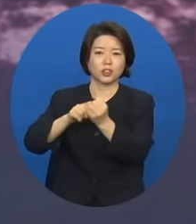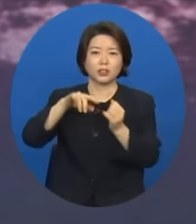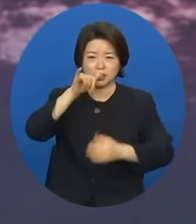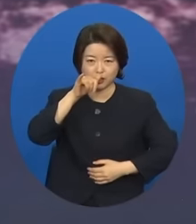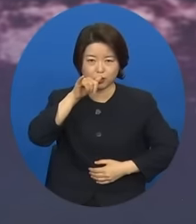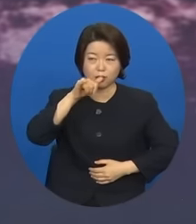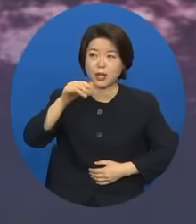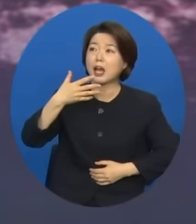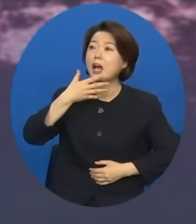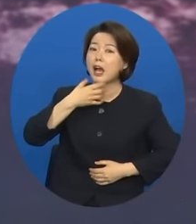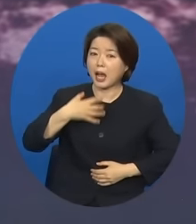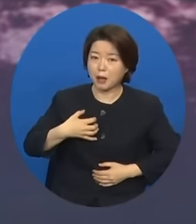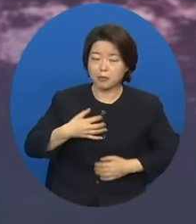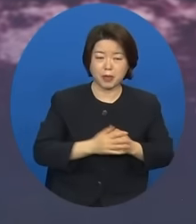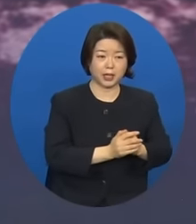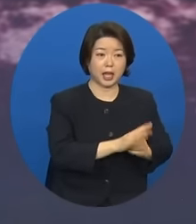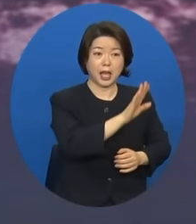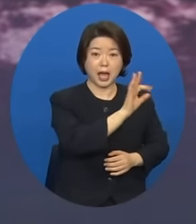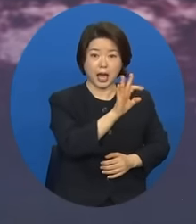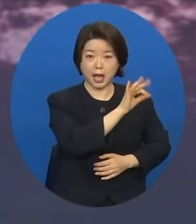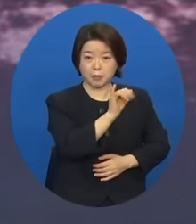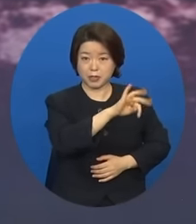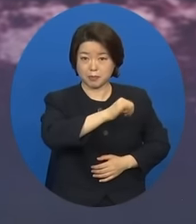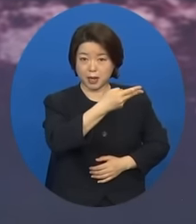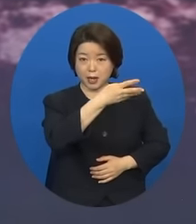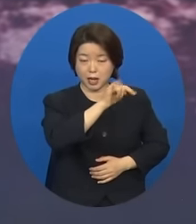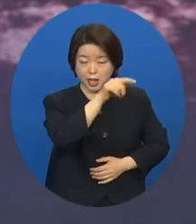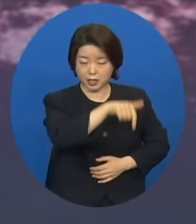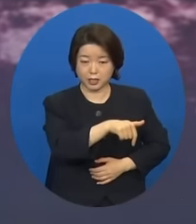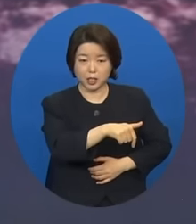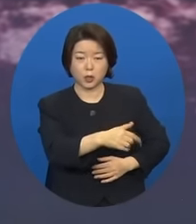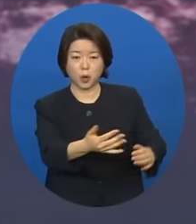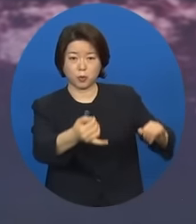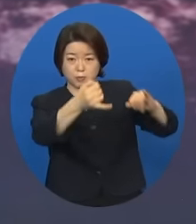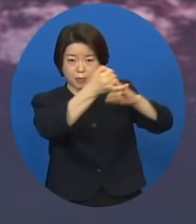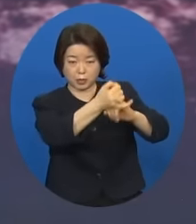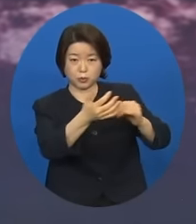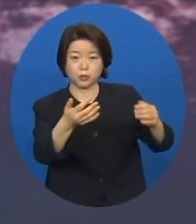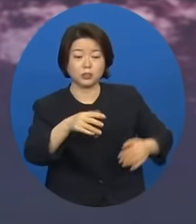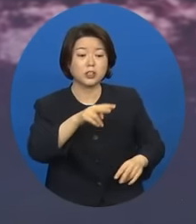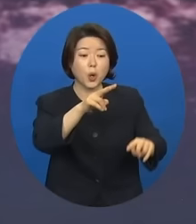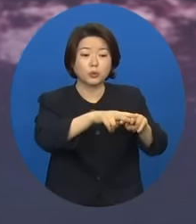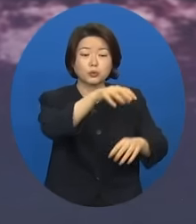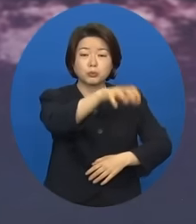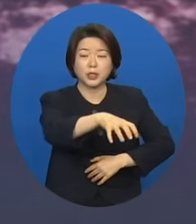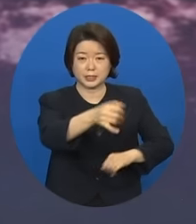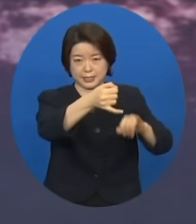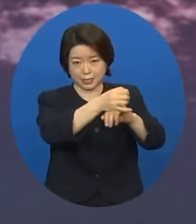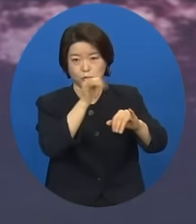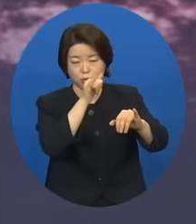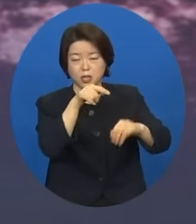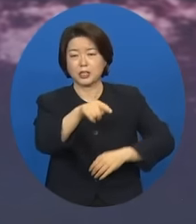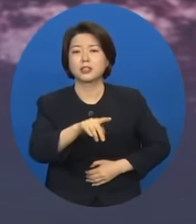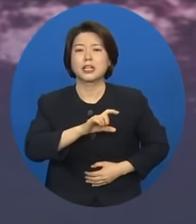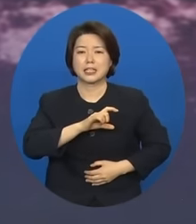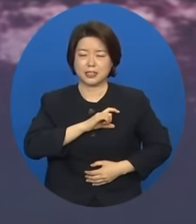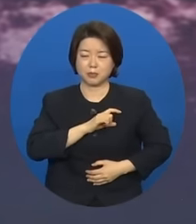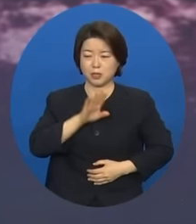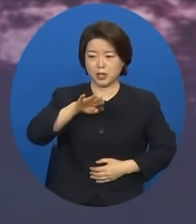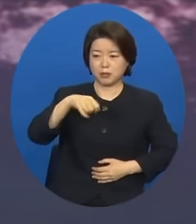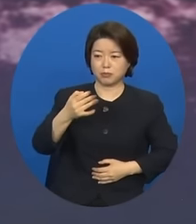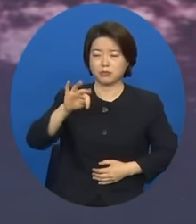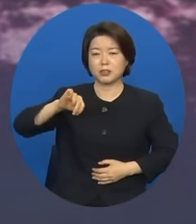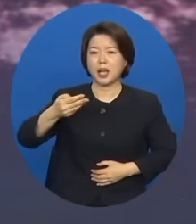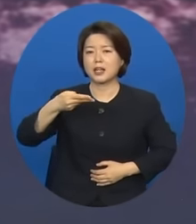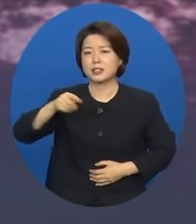아브라함과 아비멜렉이 맺을 때에 맹세 했거든요 거기서 우물에서 했습니다 그래서 그 이름을 이제 부엘 세배라고 하는 것이죠